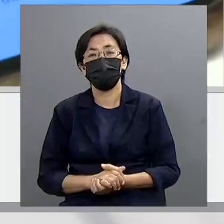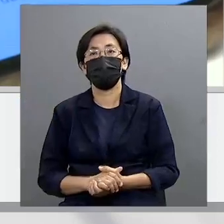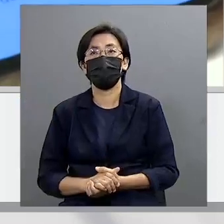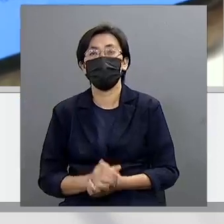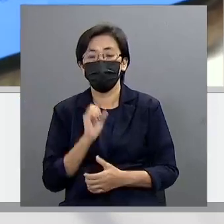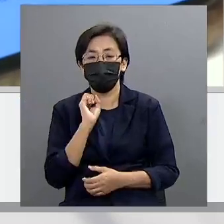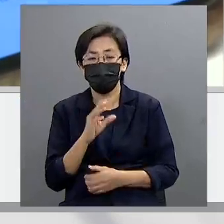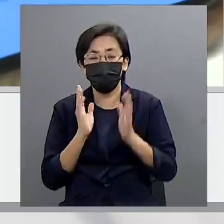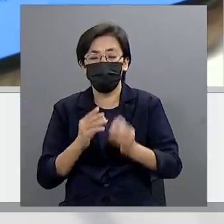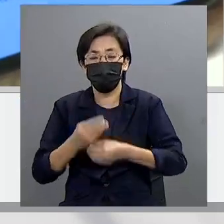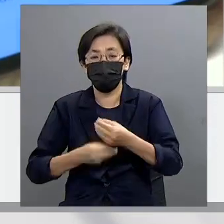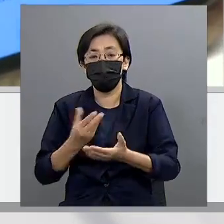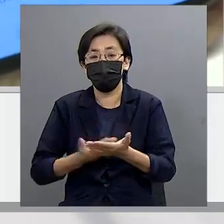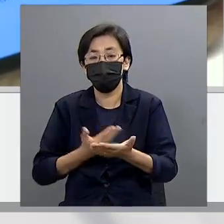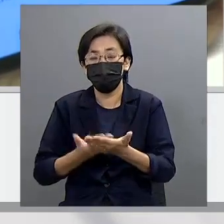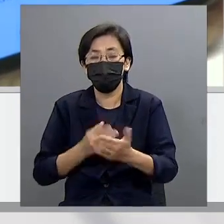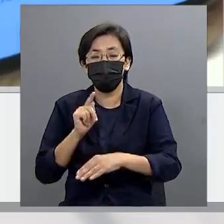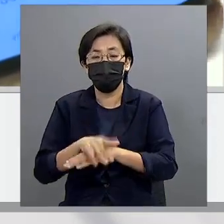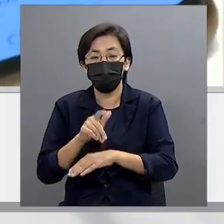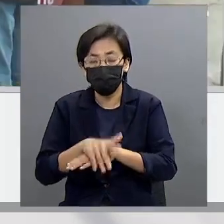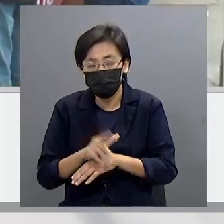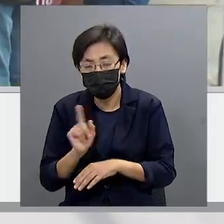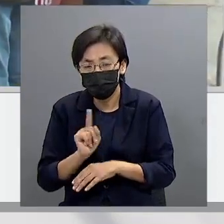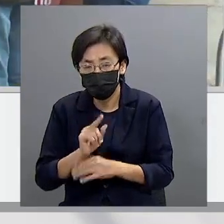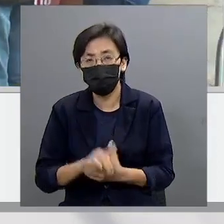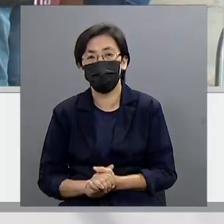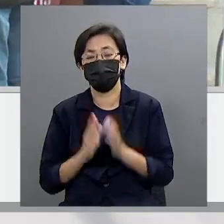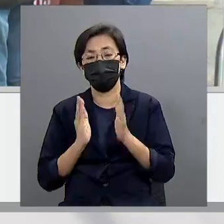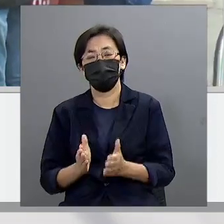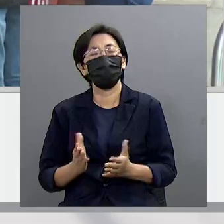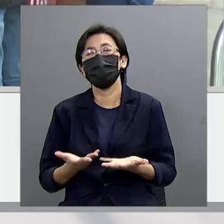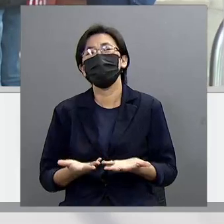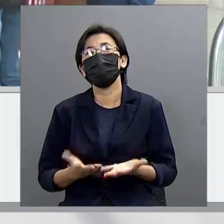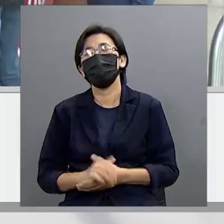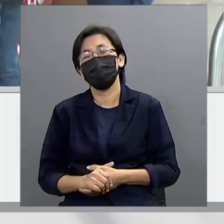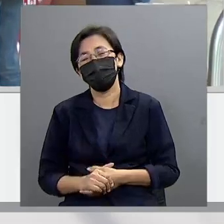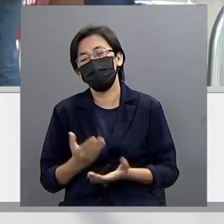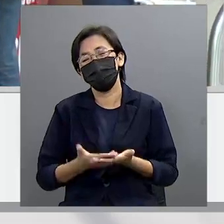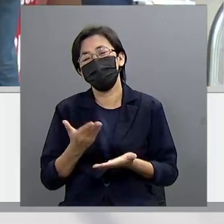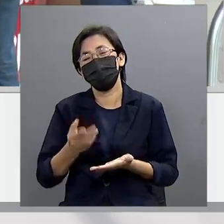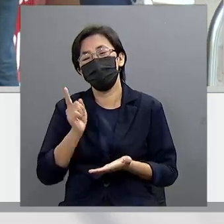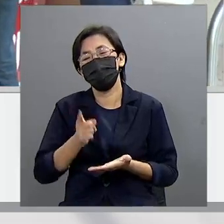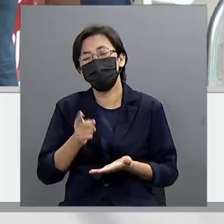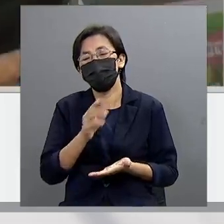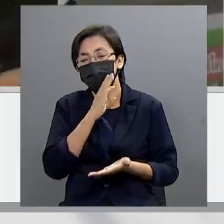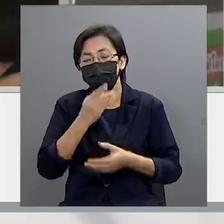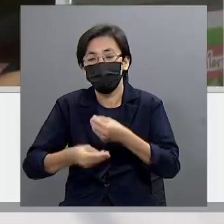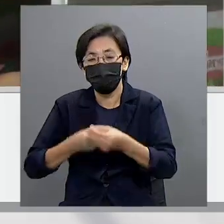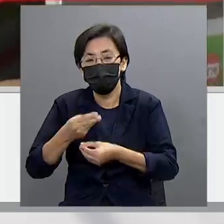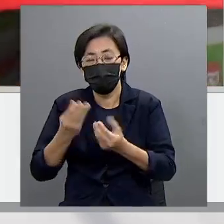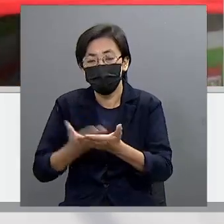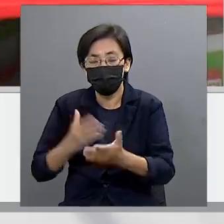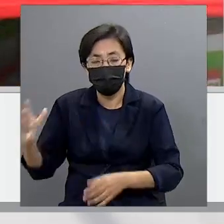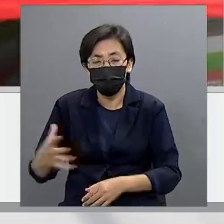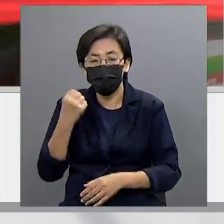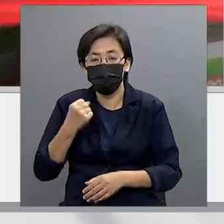ายสลากออนไลน์เนี่ยส่วนใหญ่จะเป็นคนที่เป็นผู้ค้ารายย่อยอยู่แล้วอย่าลืมว่าพอยึดสลากมากองสลากไม่ได้ขายเองนะคะต้องไปก